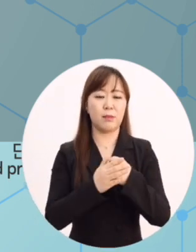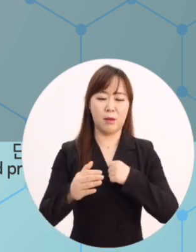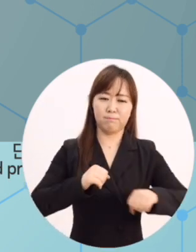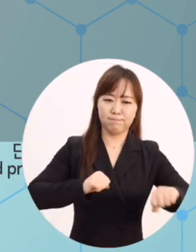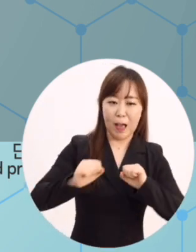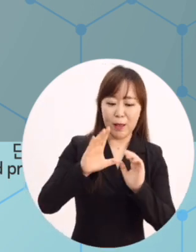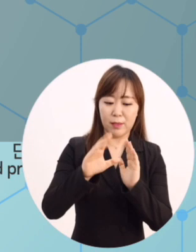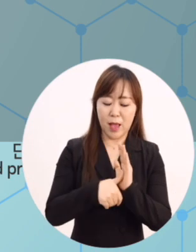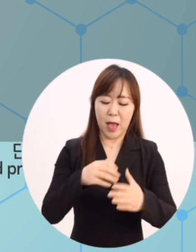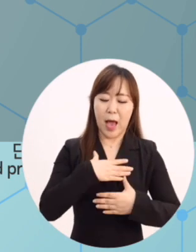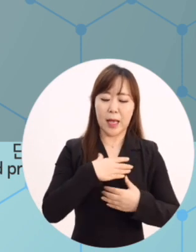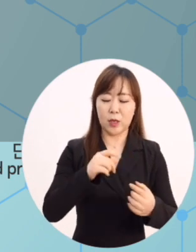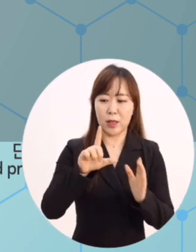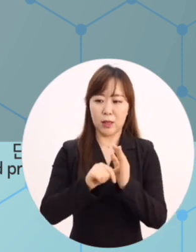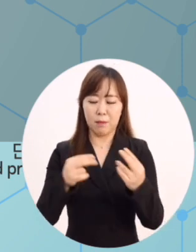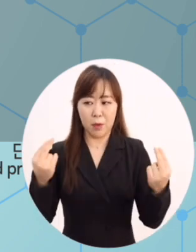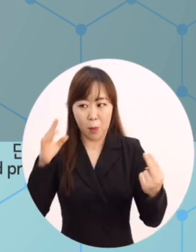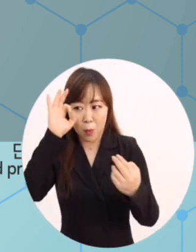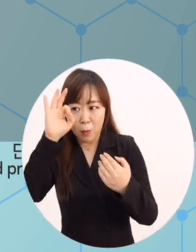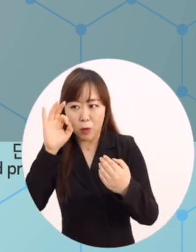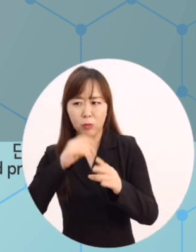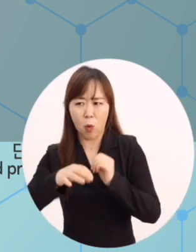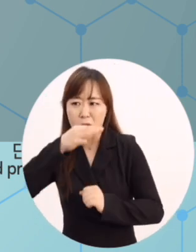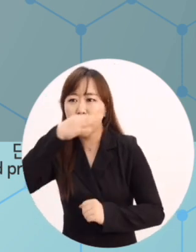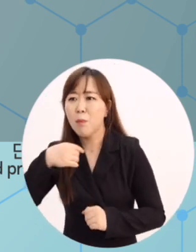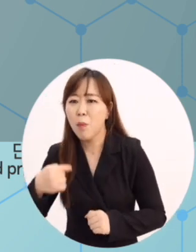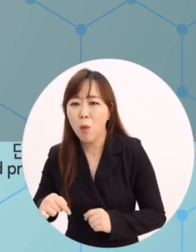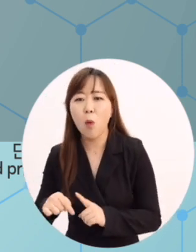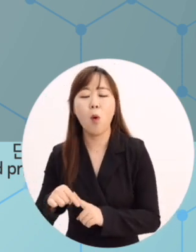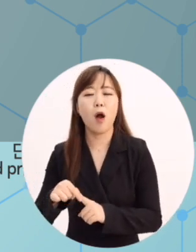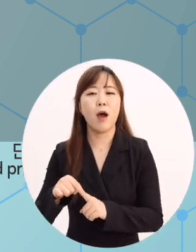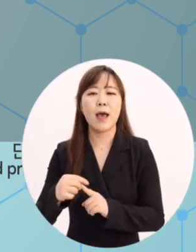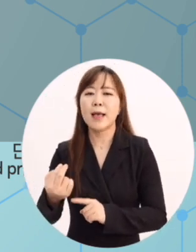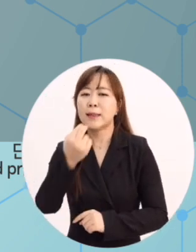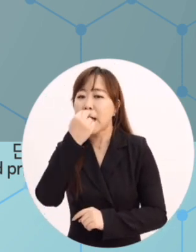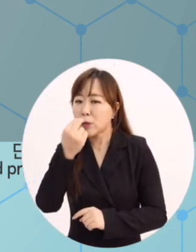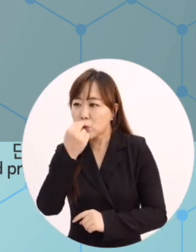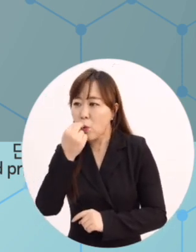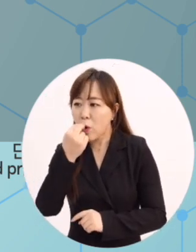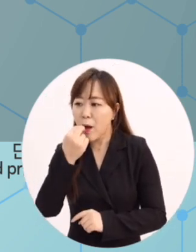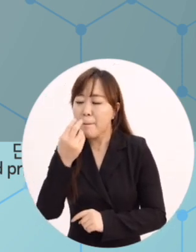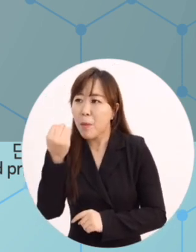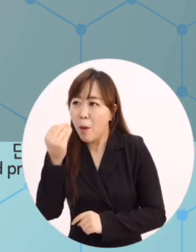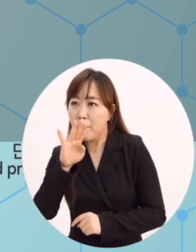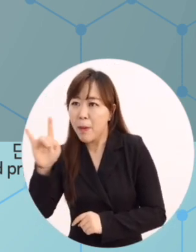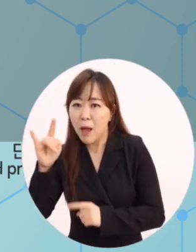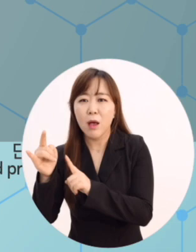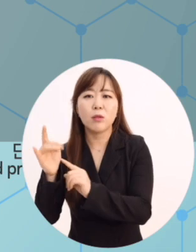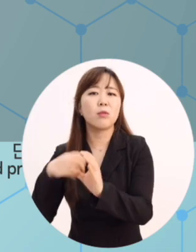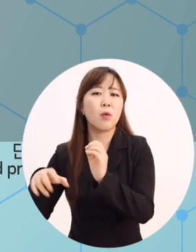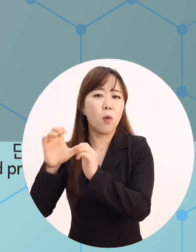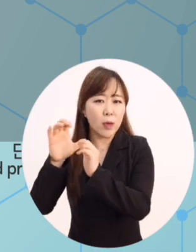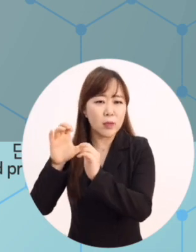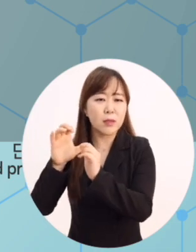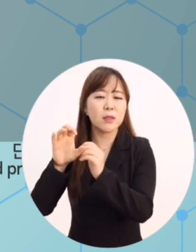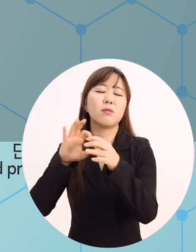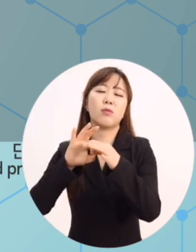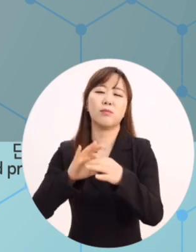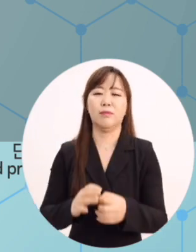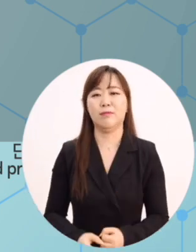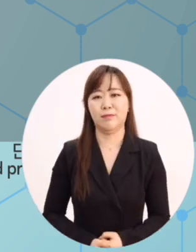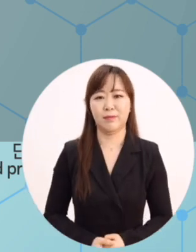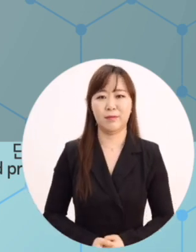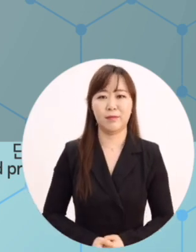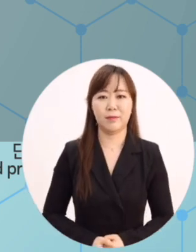때 안정 상태보다 얼마나 더 힘든지, 즉 산소 요구량이 몇 배가 많은지 나타내는 지표입니다.